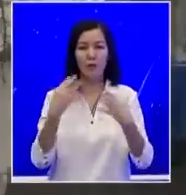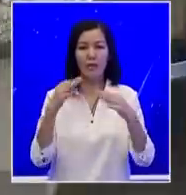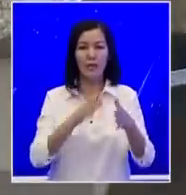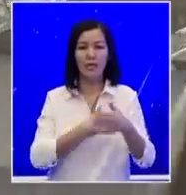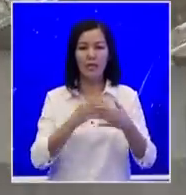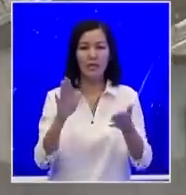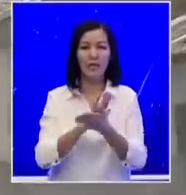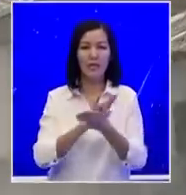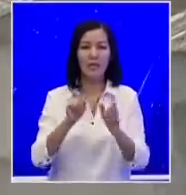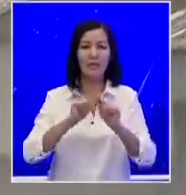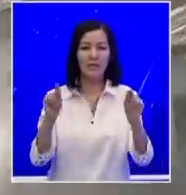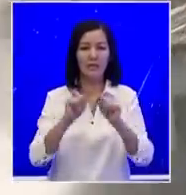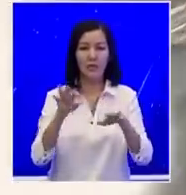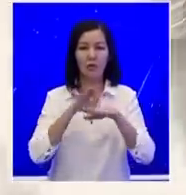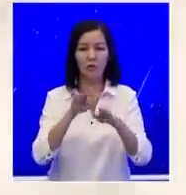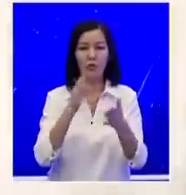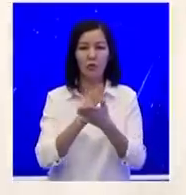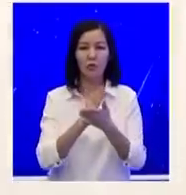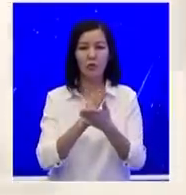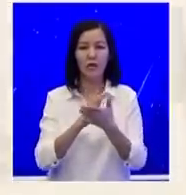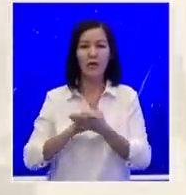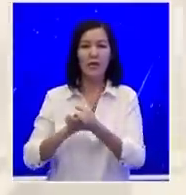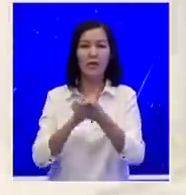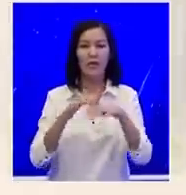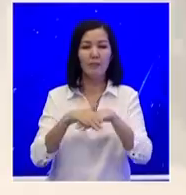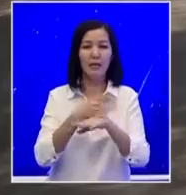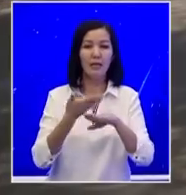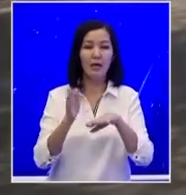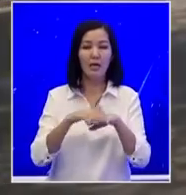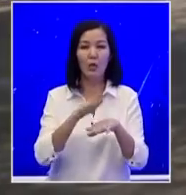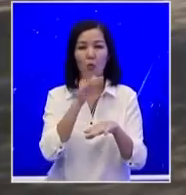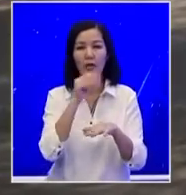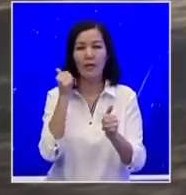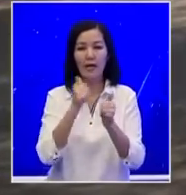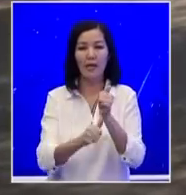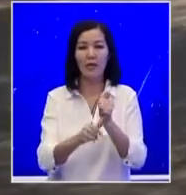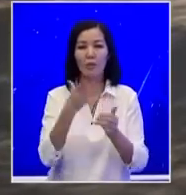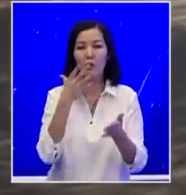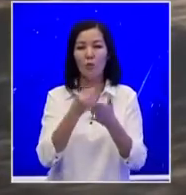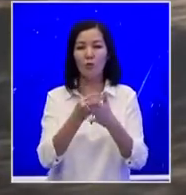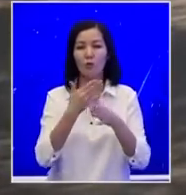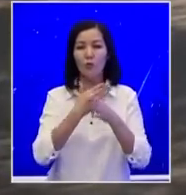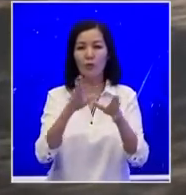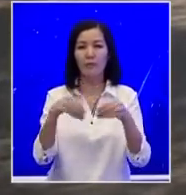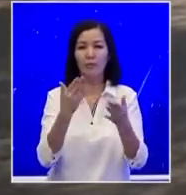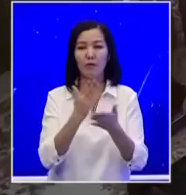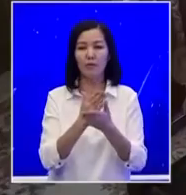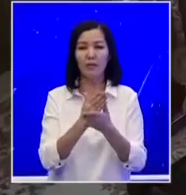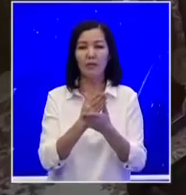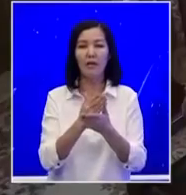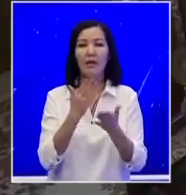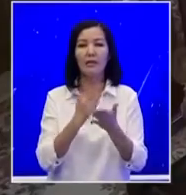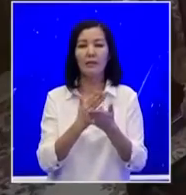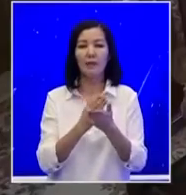насихат жұмыстарын жүйелі жүргізуде. Ел бірлігі сынға түскен осы уақытта әркім қолынан келгенін жасап жатыр. Сәйкесінше